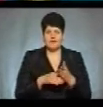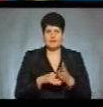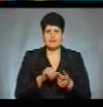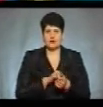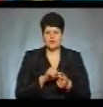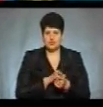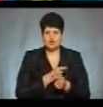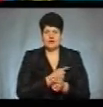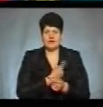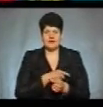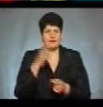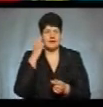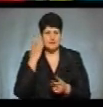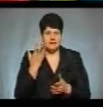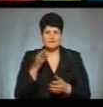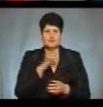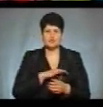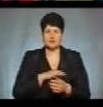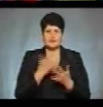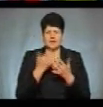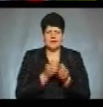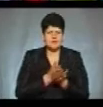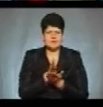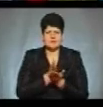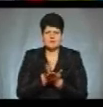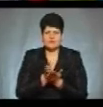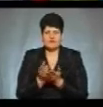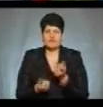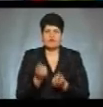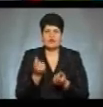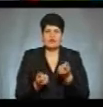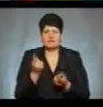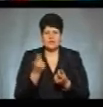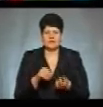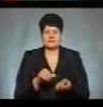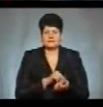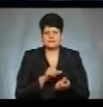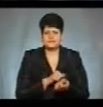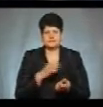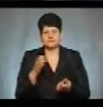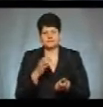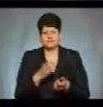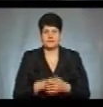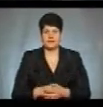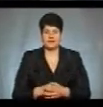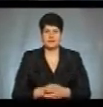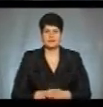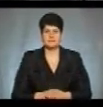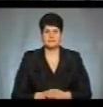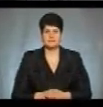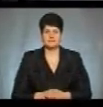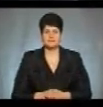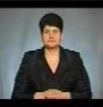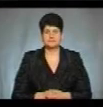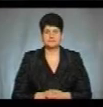наркологічної лікарні Києва. Використовували кілька способів виявлення психоактивних речовин в організмі. Роксолана Бочай, Дар'я Коваль, Дмитро Панов,